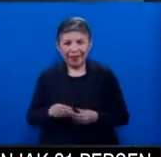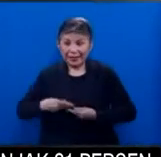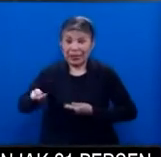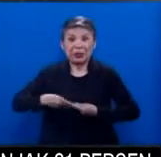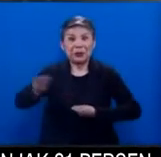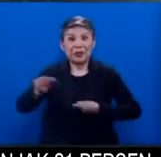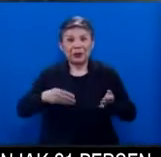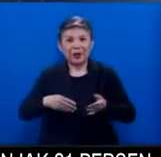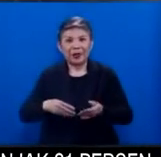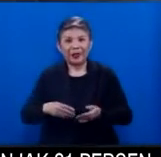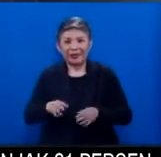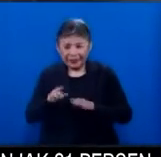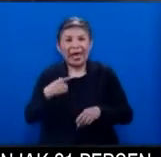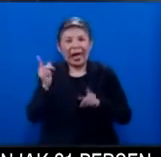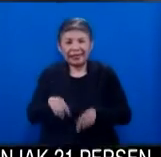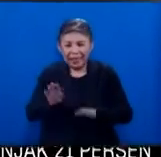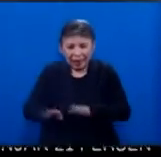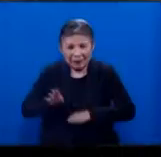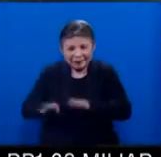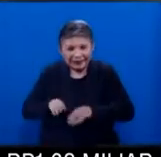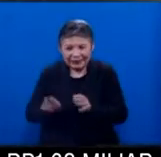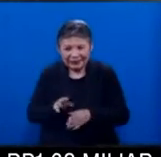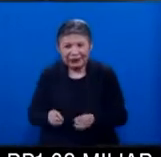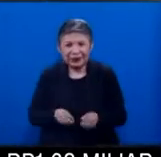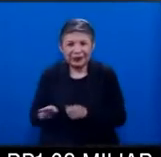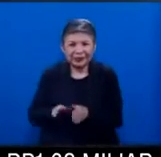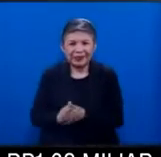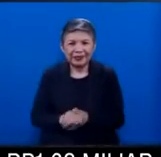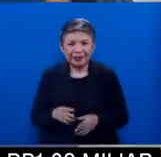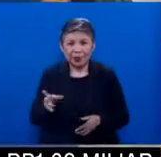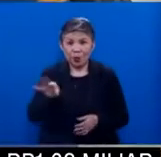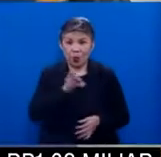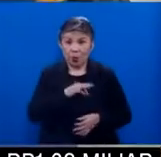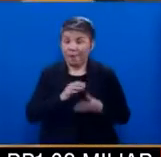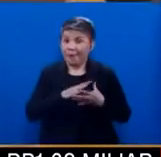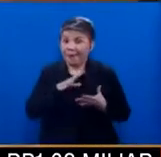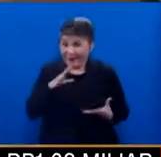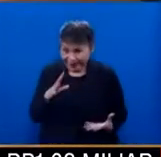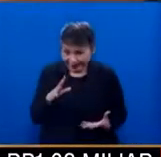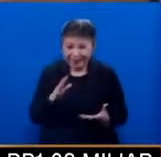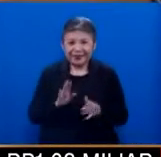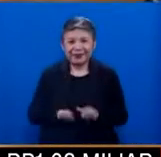jual, kepikiran untuk ternak jadi. Kepikiran untuk ternak, ketika ternak rupanya hasilnya jauh lebih banyak.